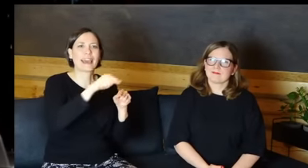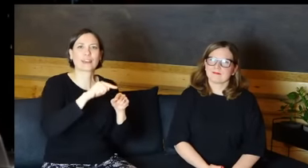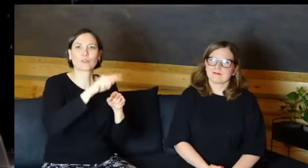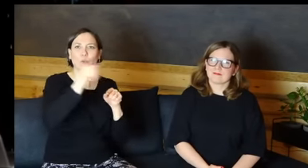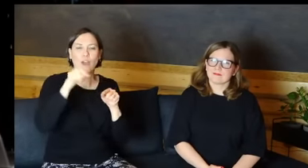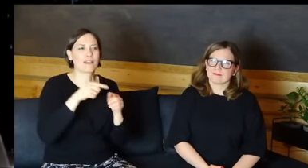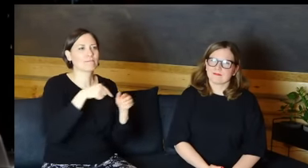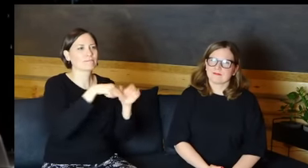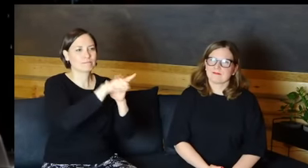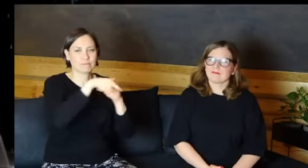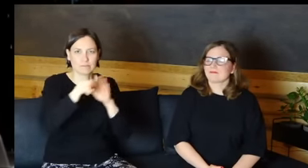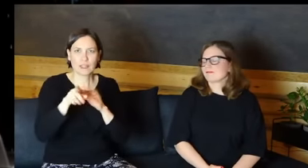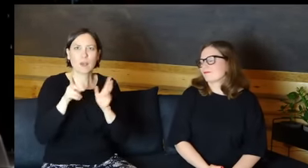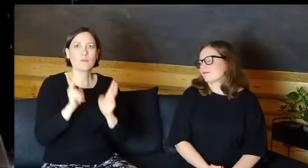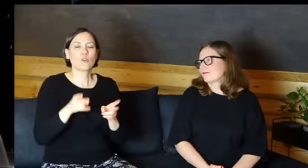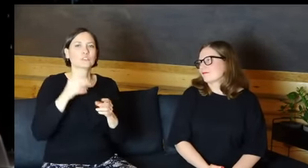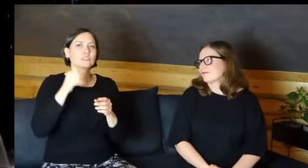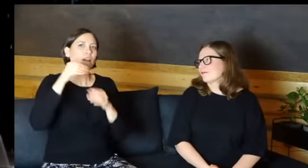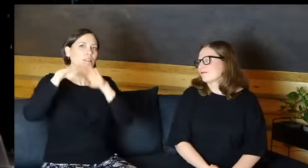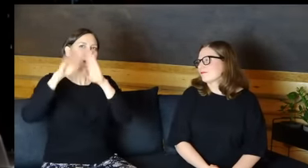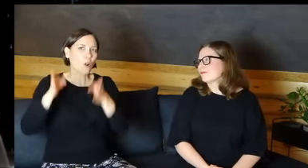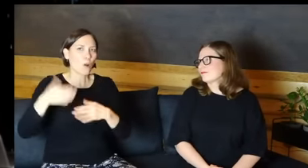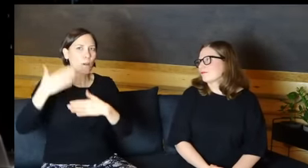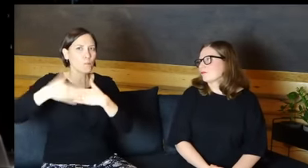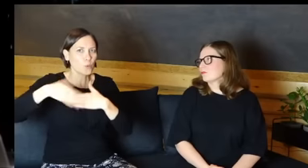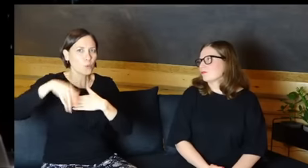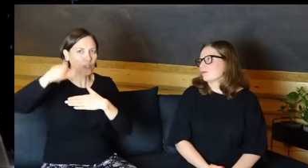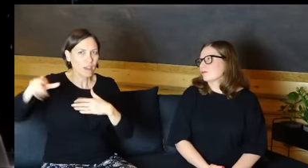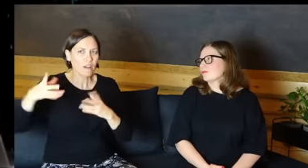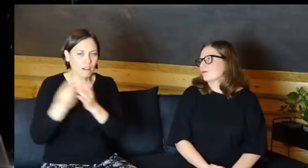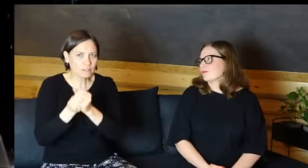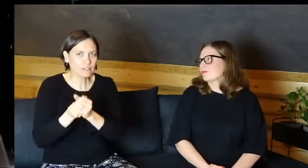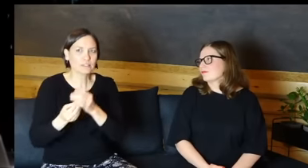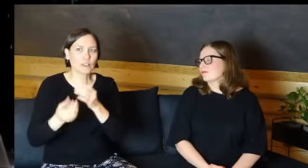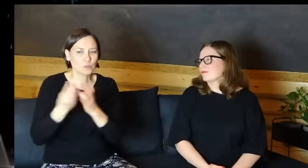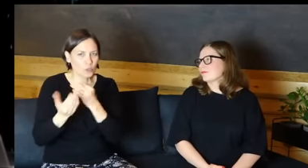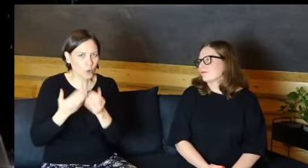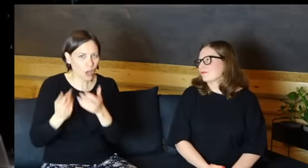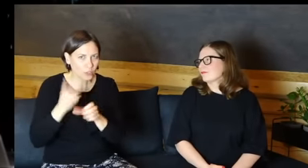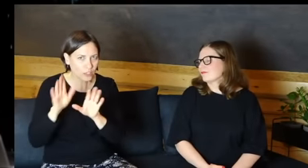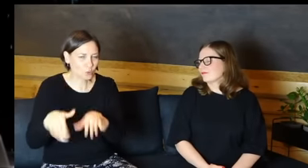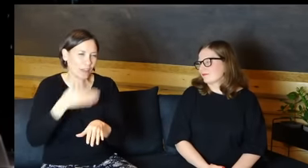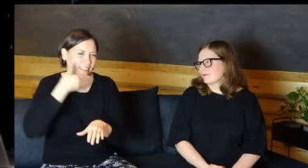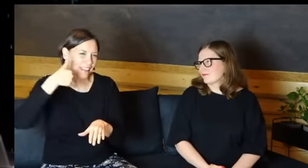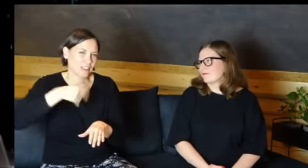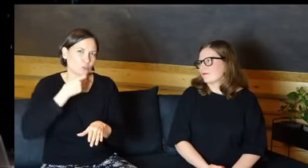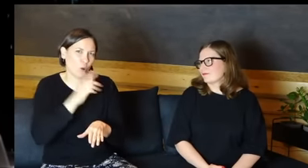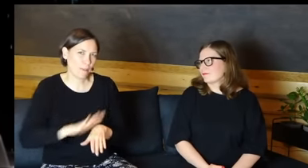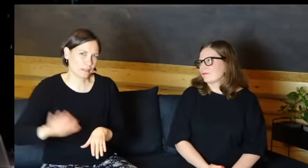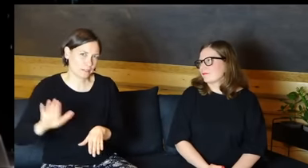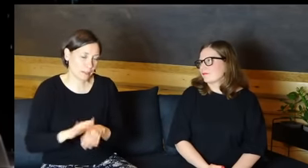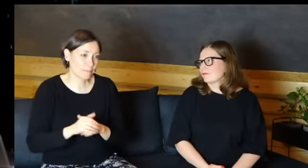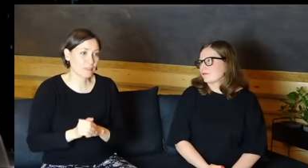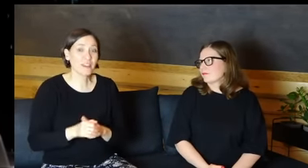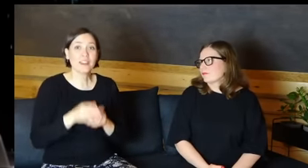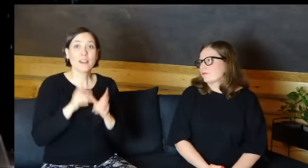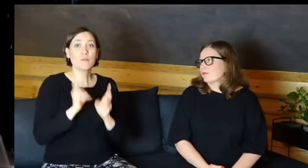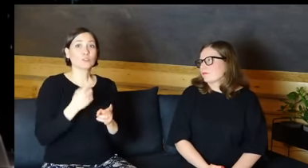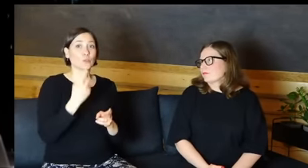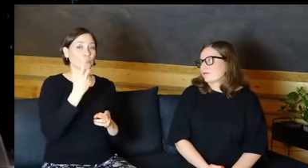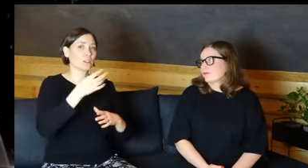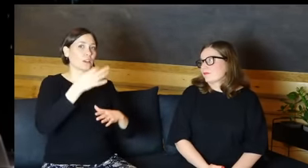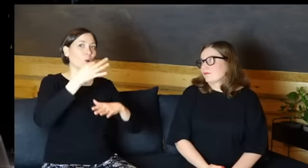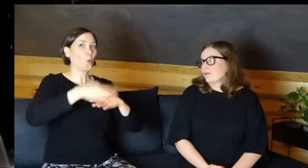aloitettu talomyyjien kanssa eri puolilla Suomea, etenkin etelässä. Me on meidän tätä yhtä kultakimpaletta tässä